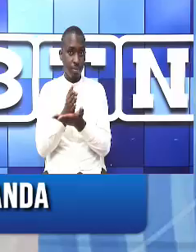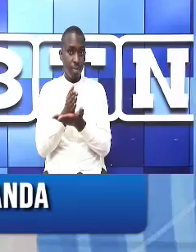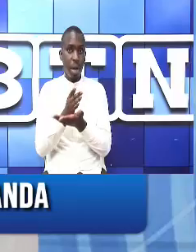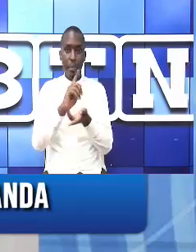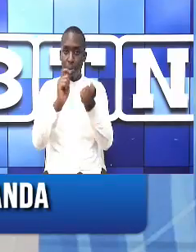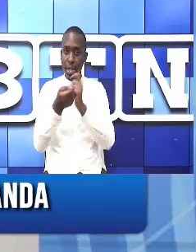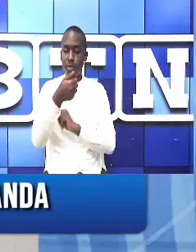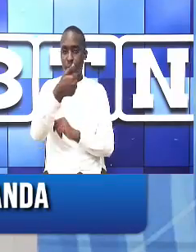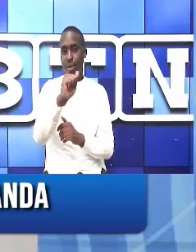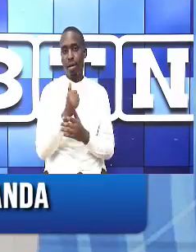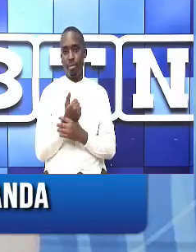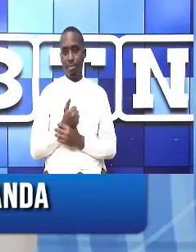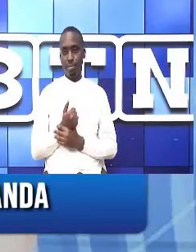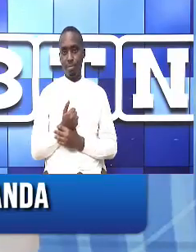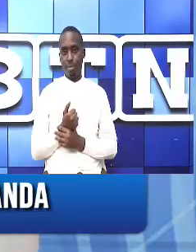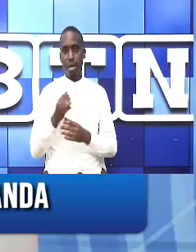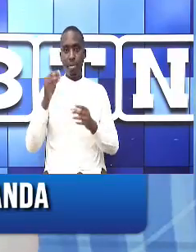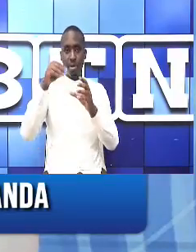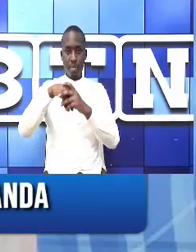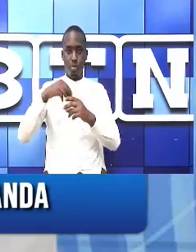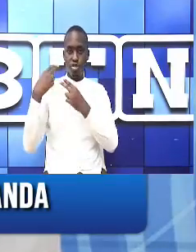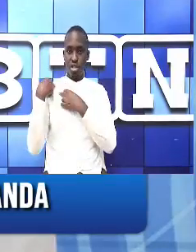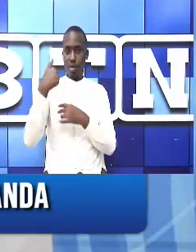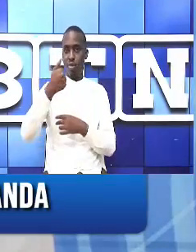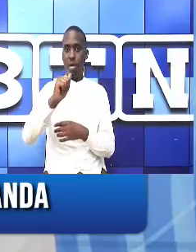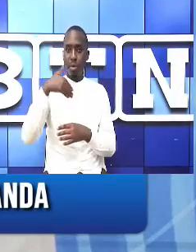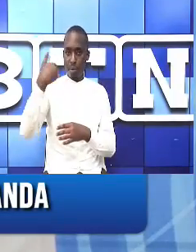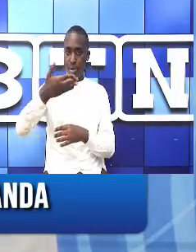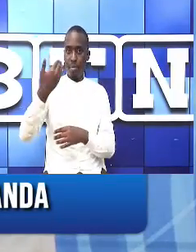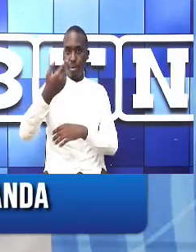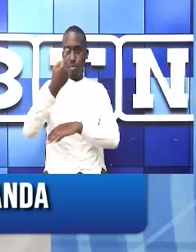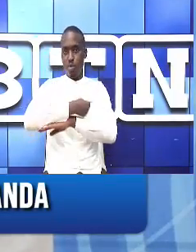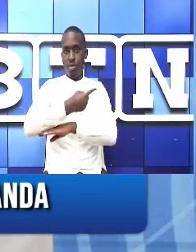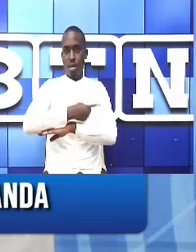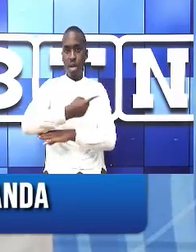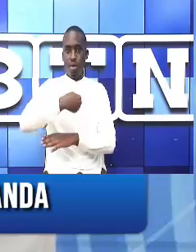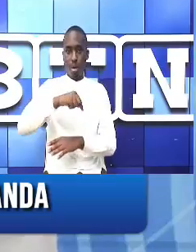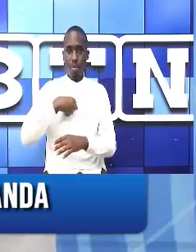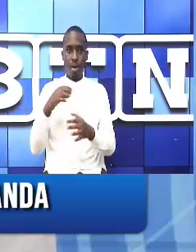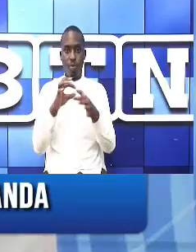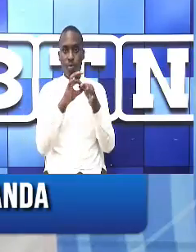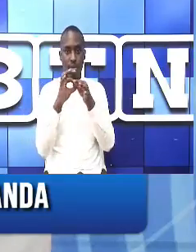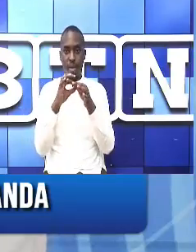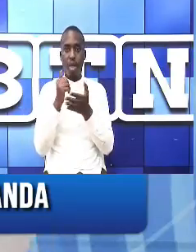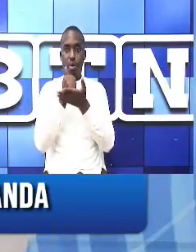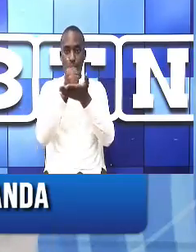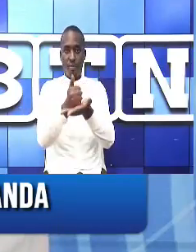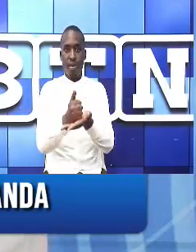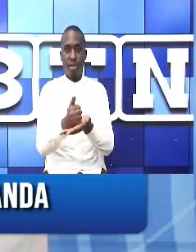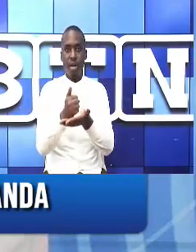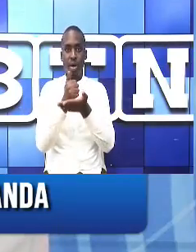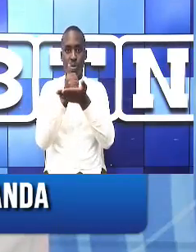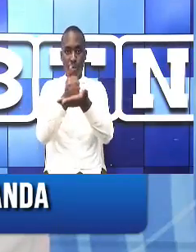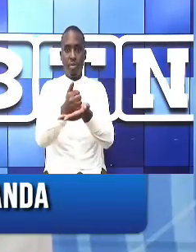babigira ibyabo bibe mu nshingano zabo umunsi ku wundi maze dufatanye tubafashe